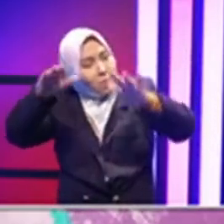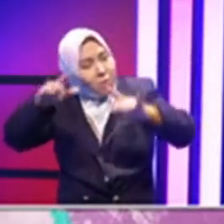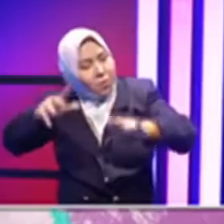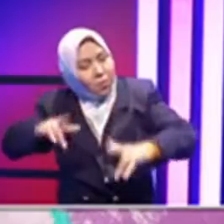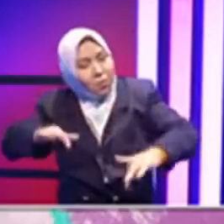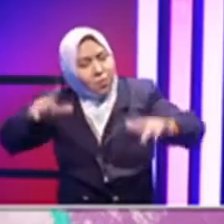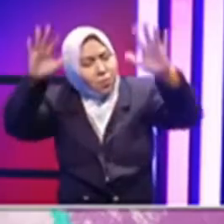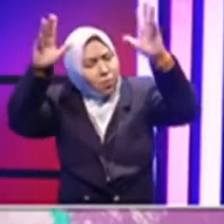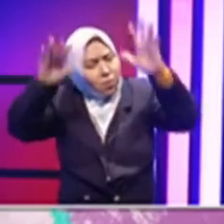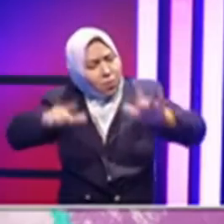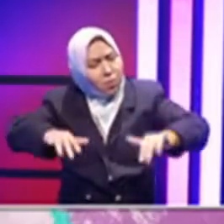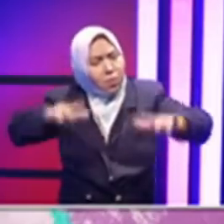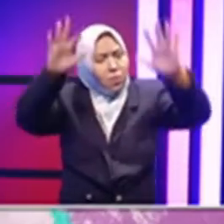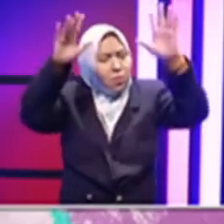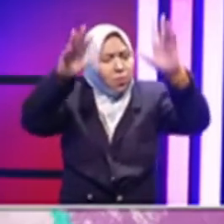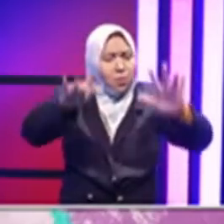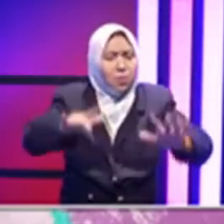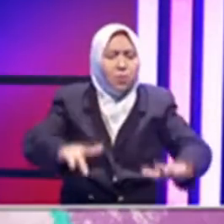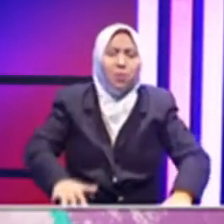السَّمَاءِ